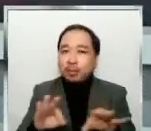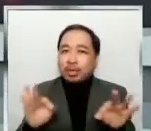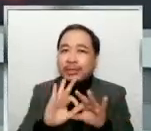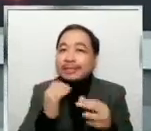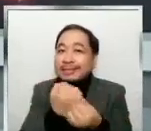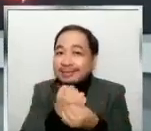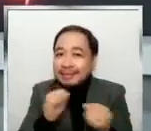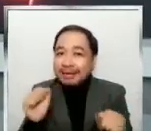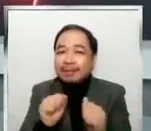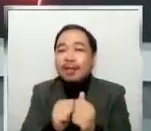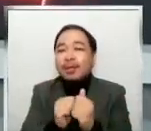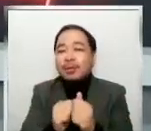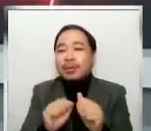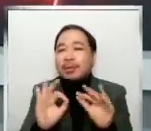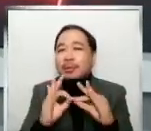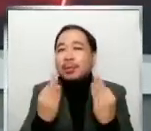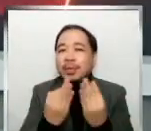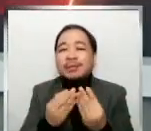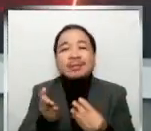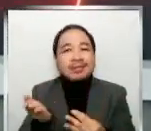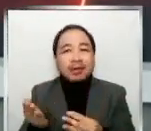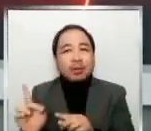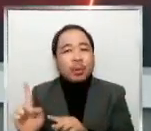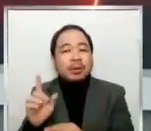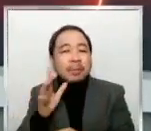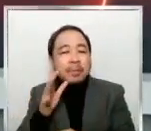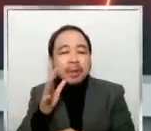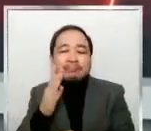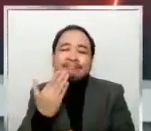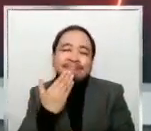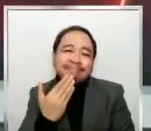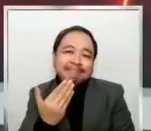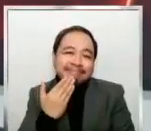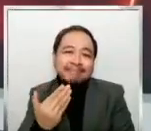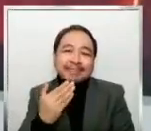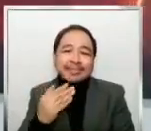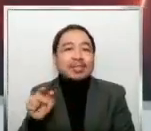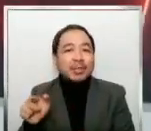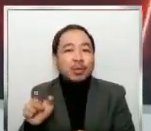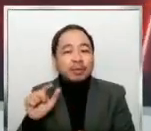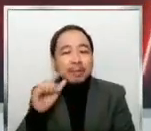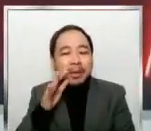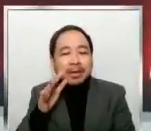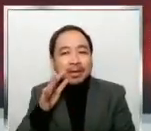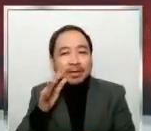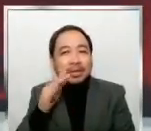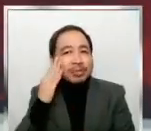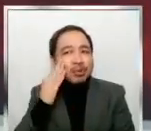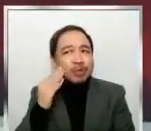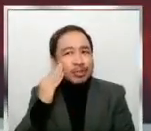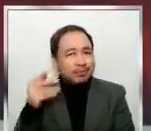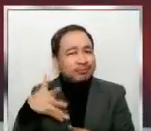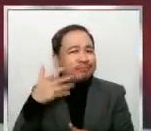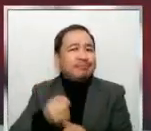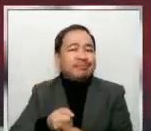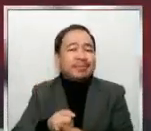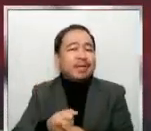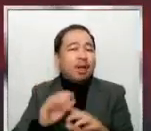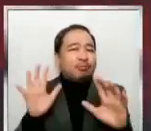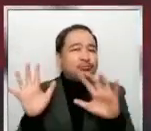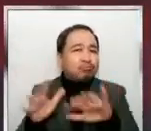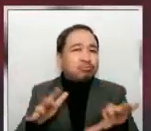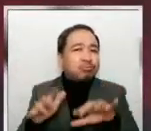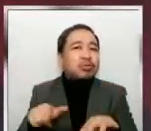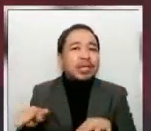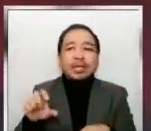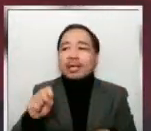na pinagpapasalamat ng isang ina sa Siargao Island, na isa sa mga napuruhan noong bagyong Odette. Para gawing merry